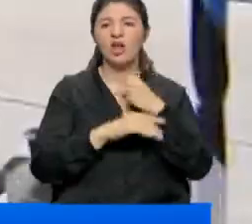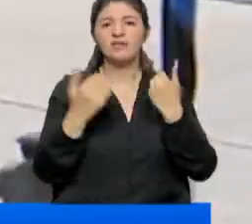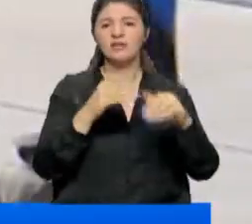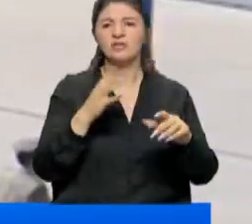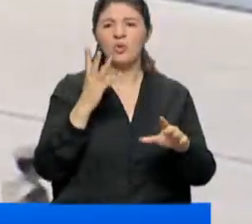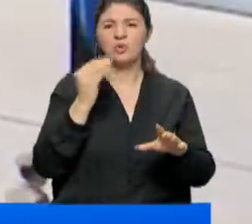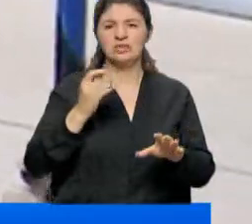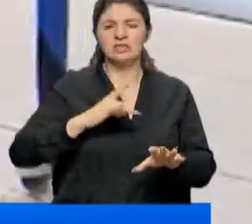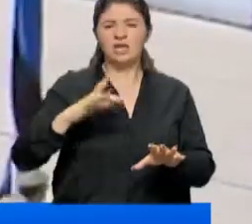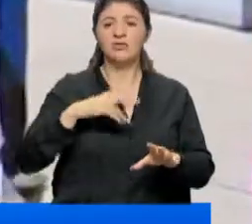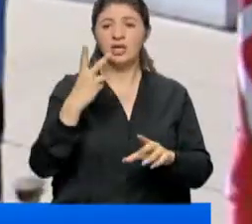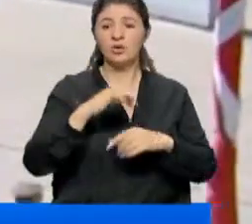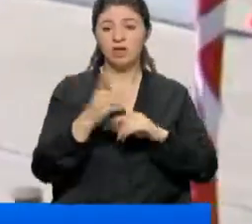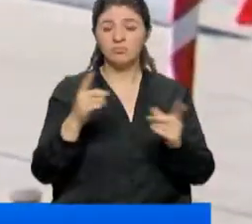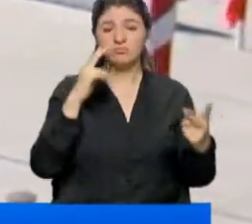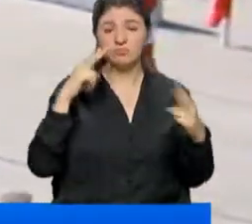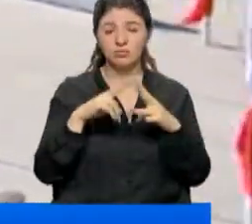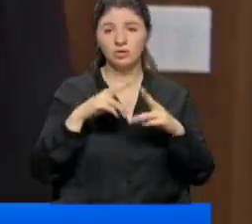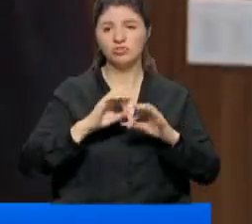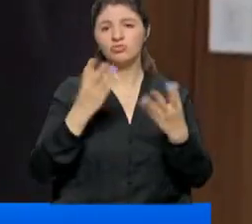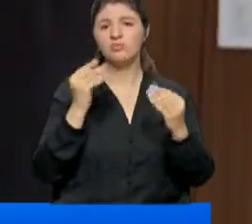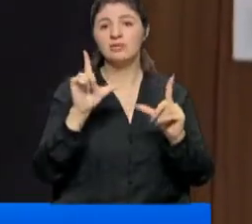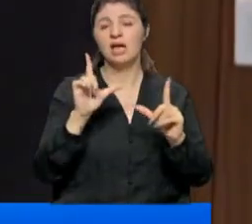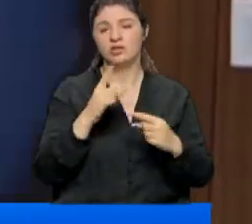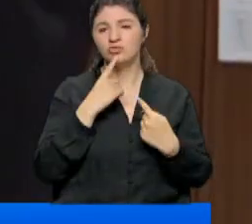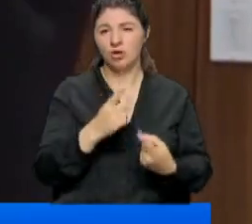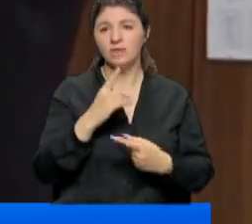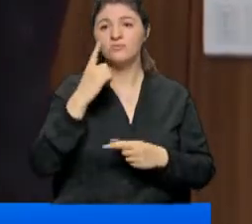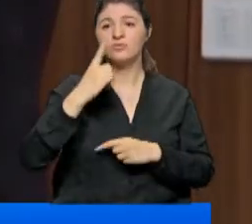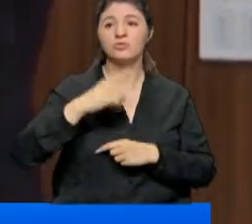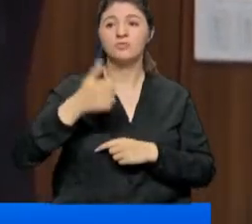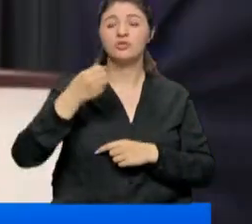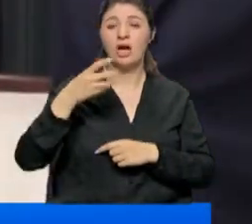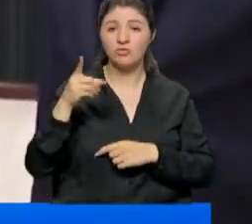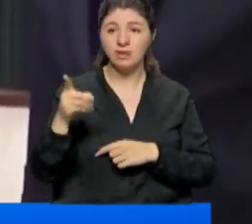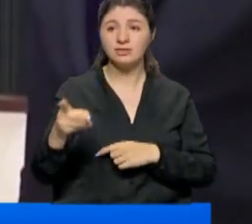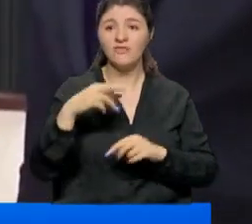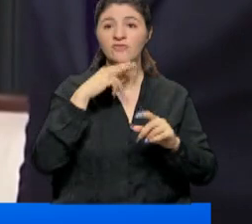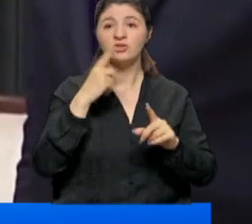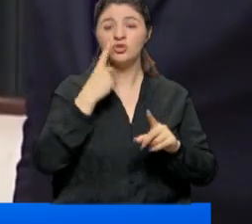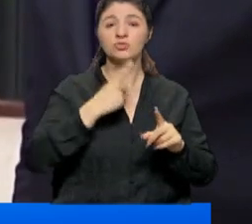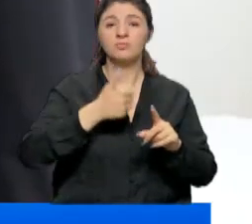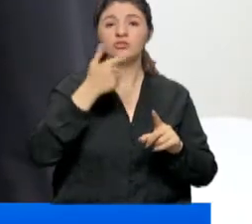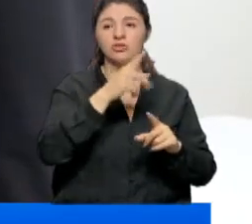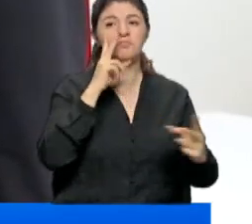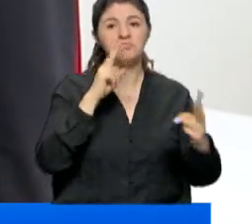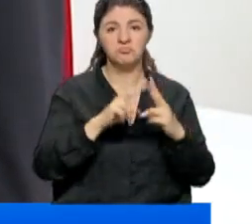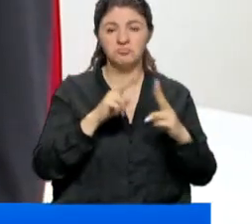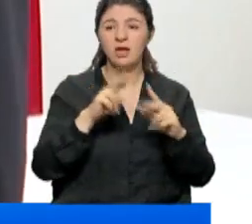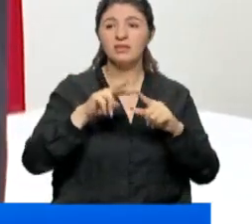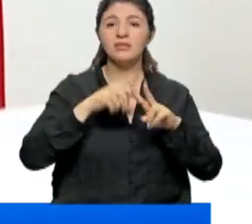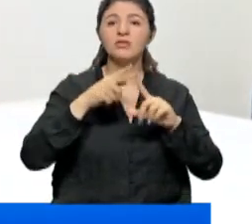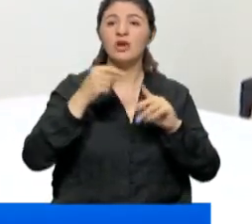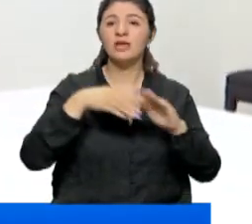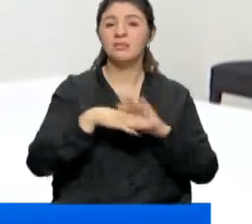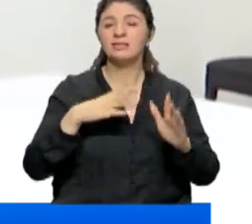rahatsızlığı NATO içinde ve iki ülkede görüşmelerinde çözmesi gerektiğini söyledi Cumhurbaşkanı Erdoğan da Fransız Cumhurbaşkanı macron ile görüştük